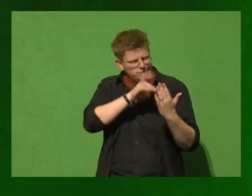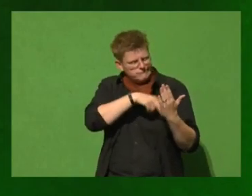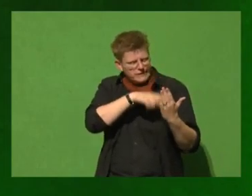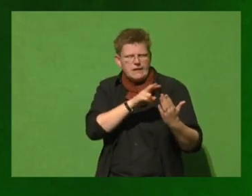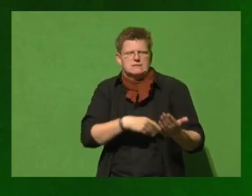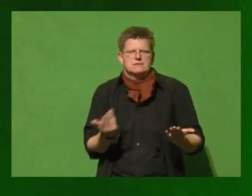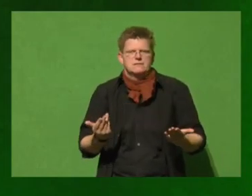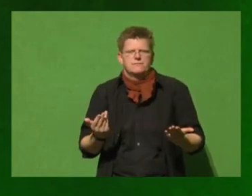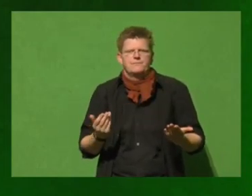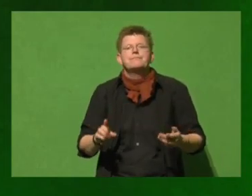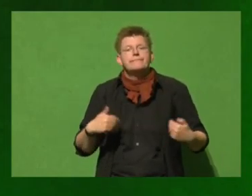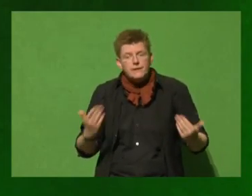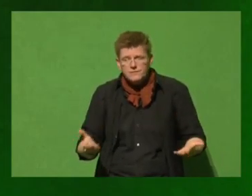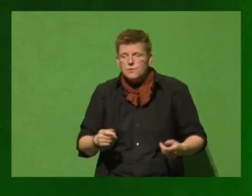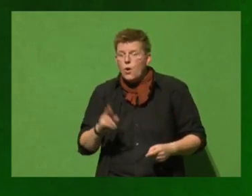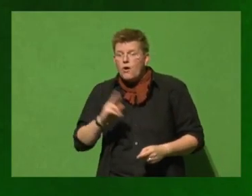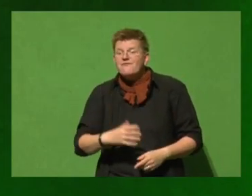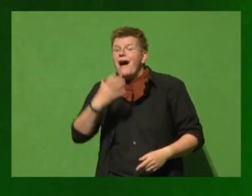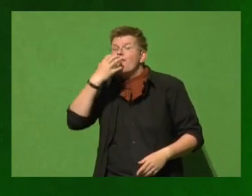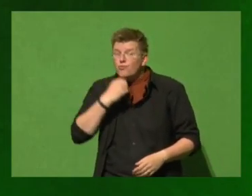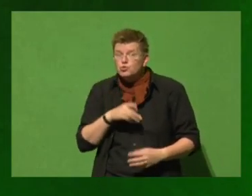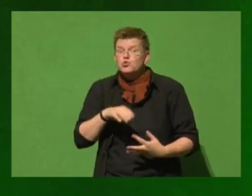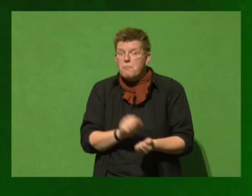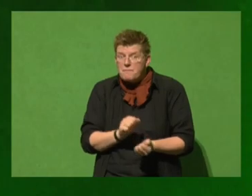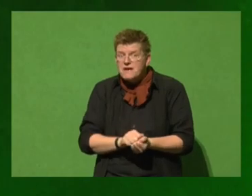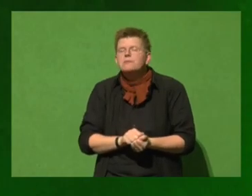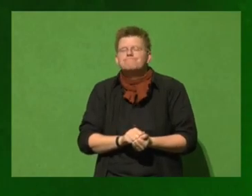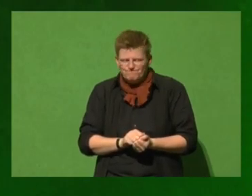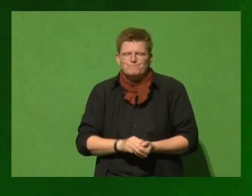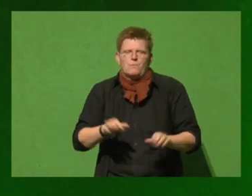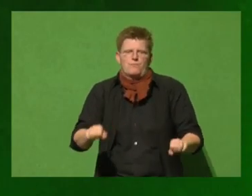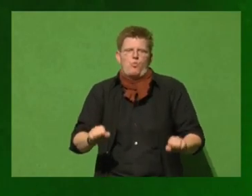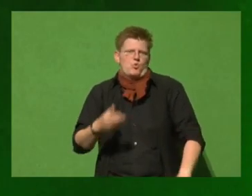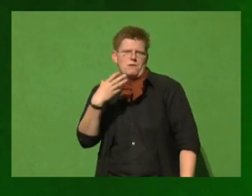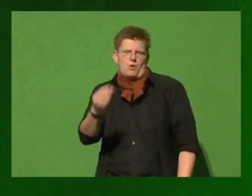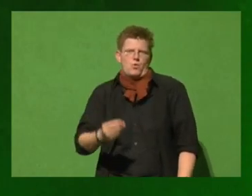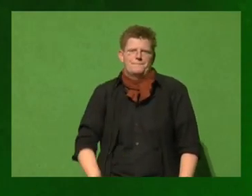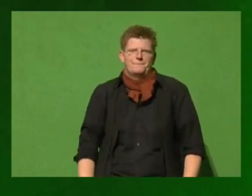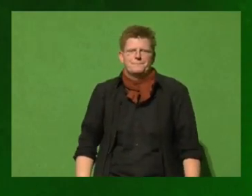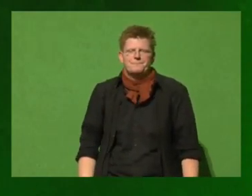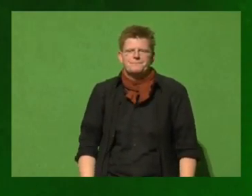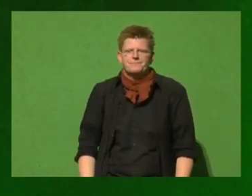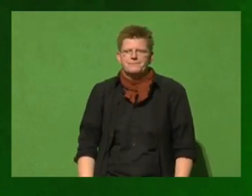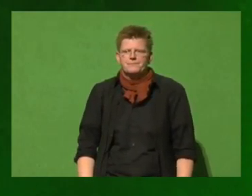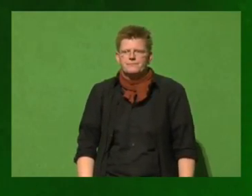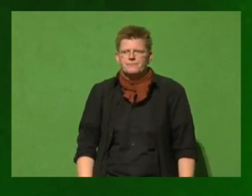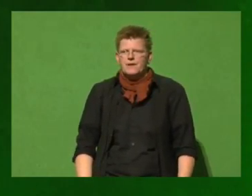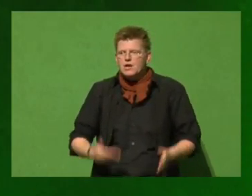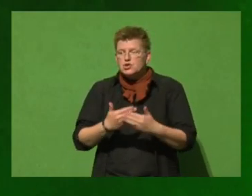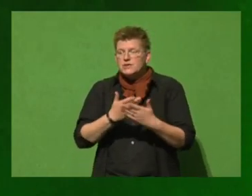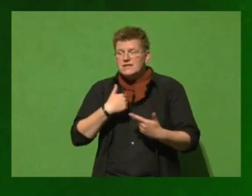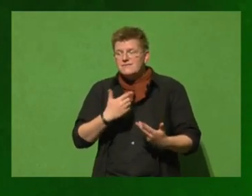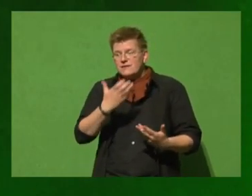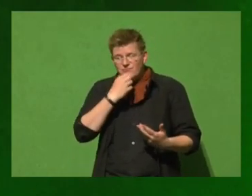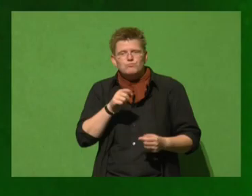natürlich so regeln, dass die Delegierten, die noch einen Postversand haben wollen, diesen dann auch erhalten. Somit bitte ich euch jetzt um die Zustimmung zu